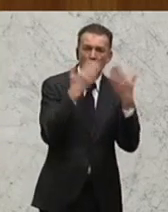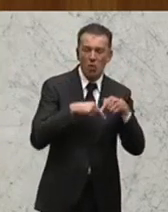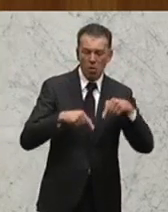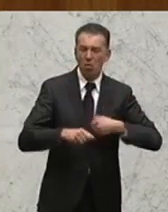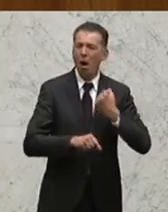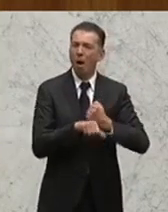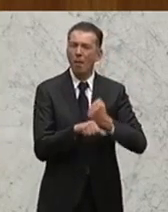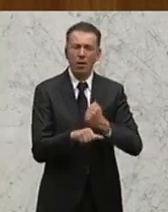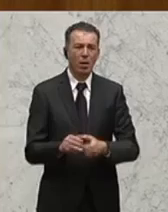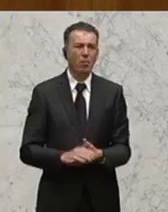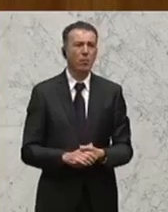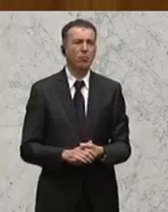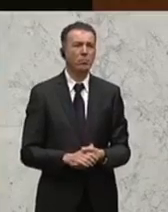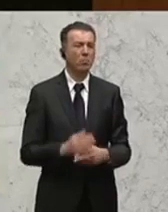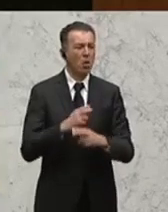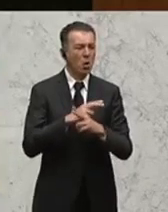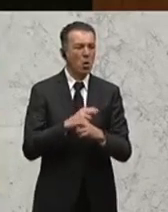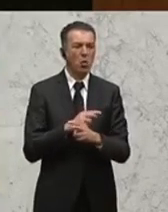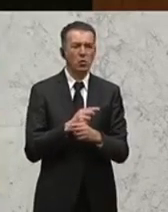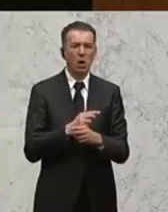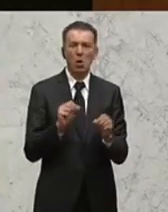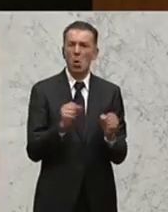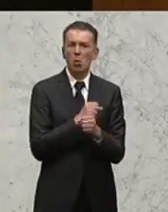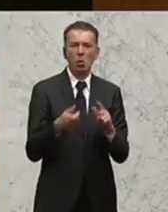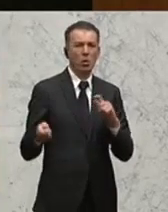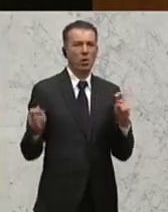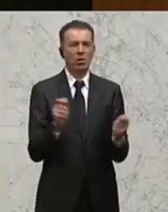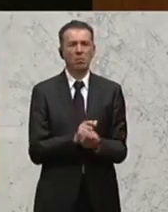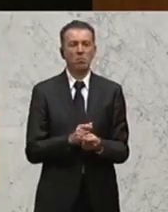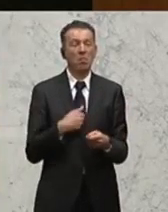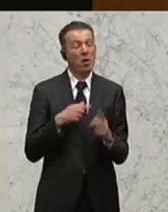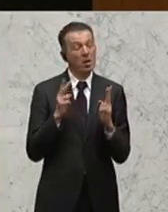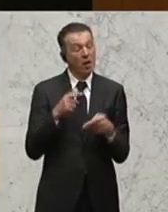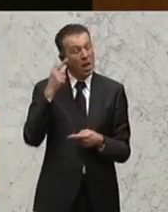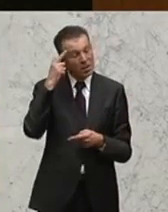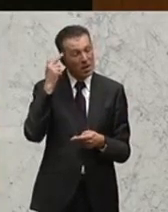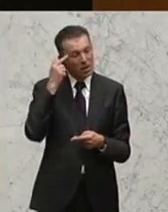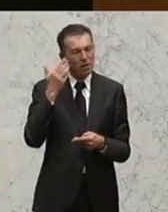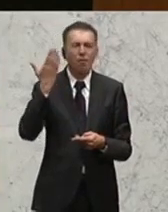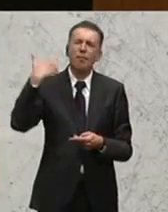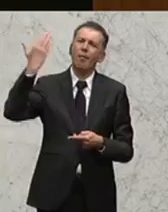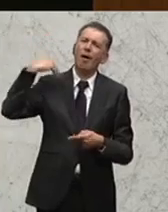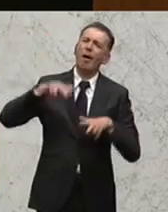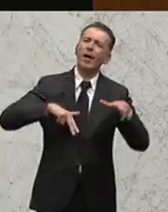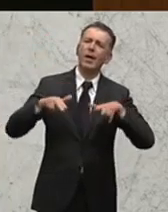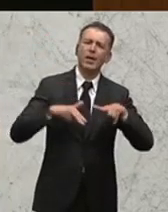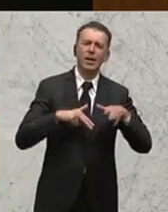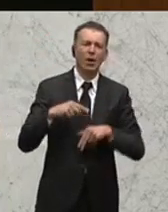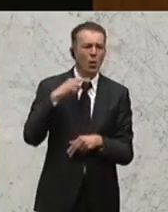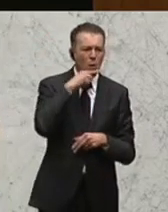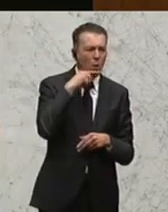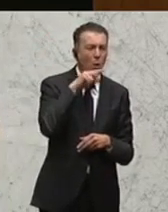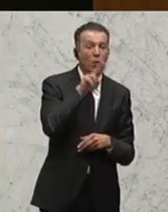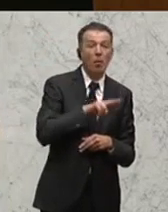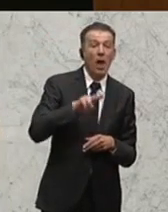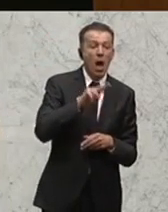am Werke sei, würde Österreich nicht reformierbar sein. Na, ich kann mich erinnern, da gab es eine Regierung aus